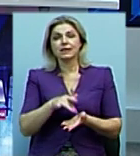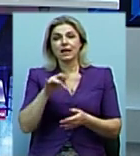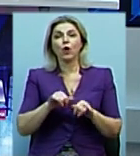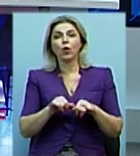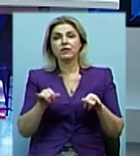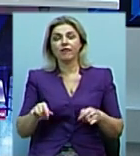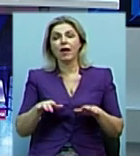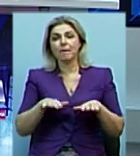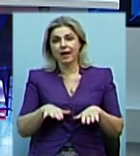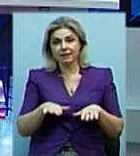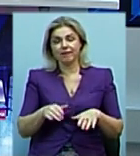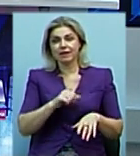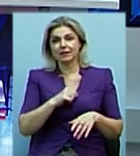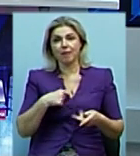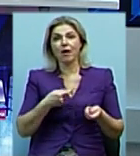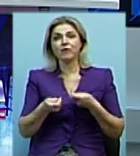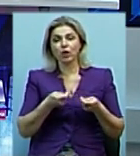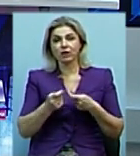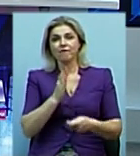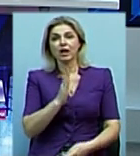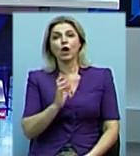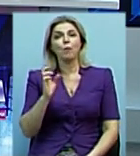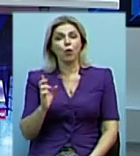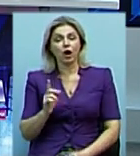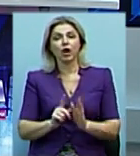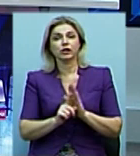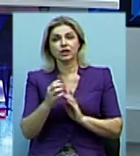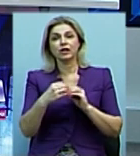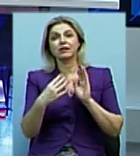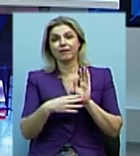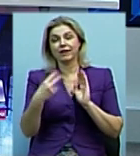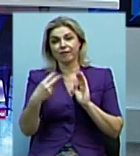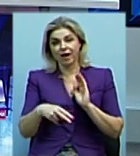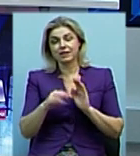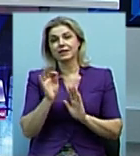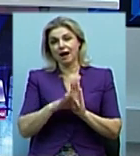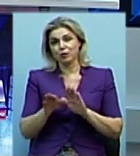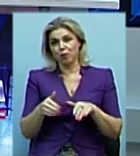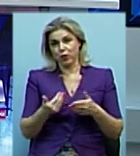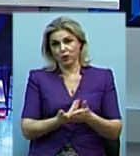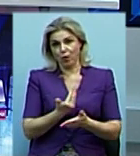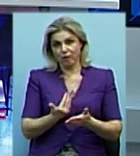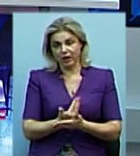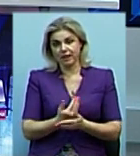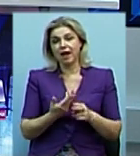розвитку місцевого самоврядування Валентином Бойком. Початок о 19:20 одразу після новин.